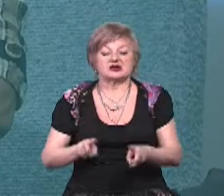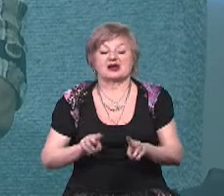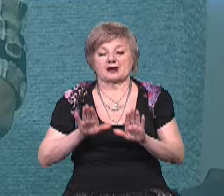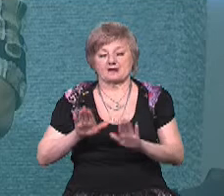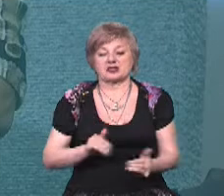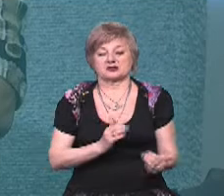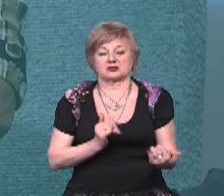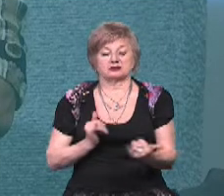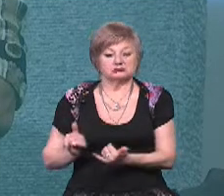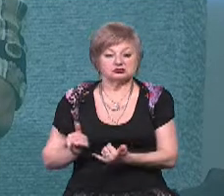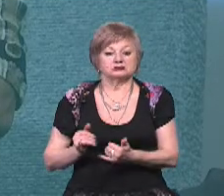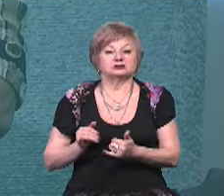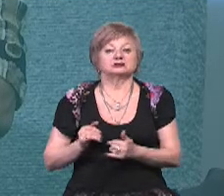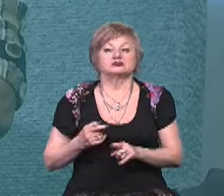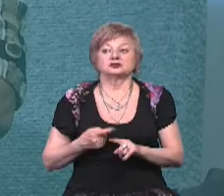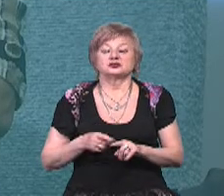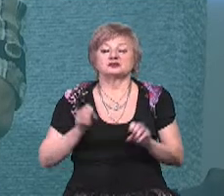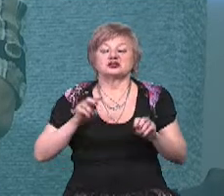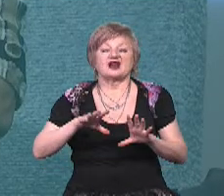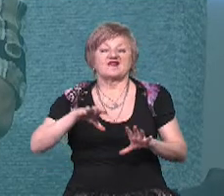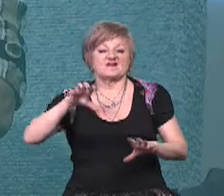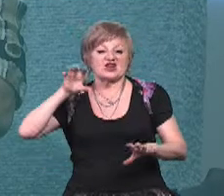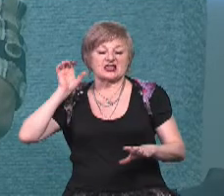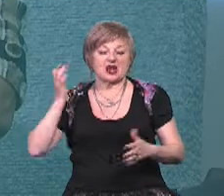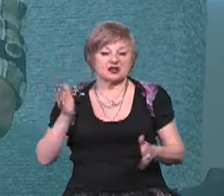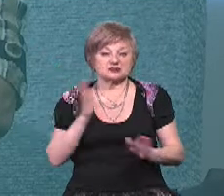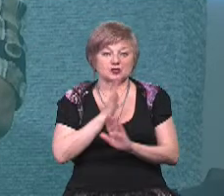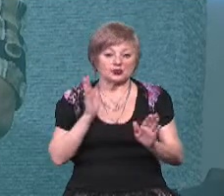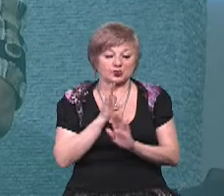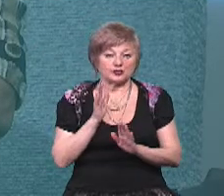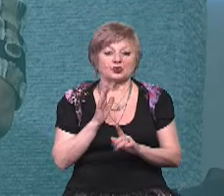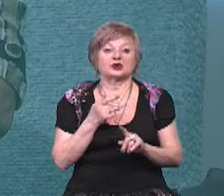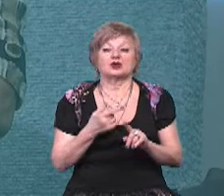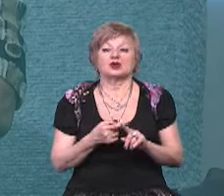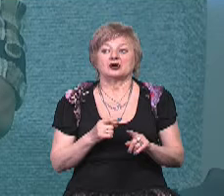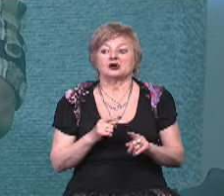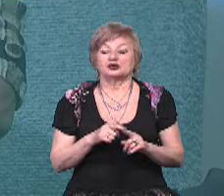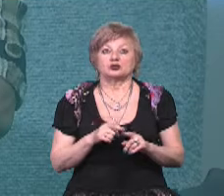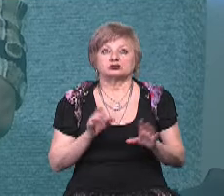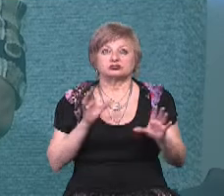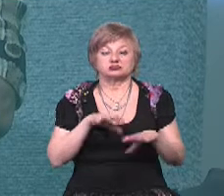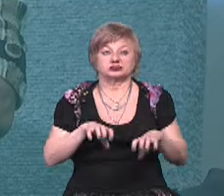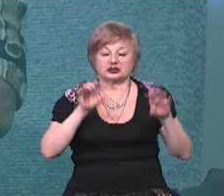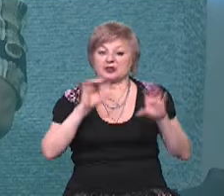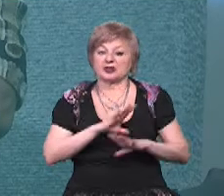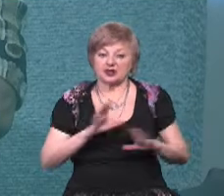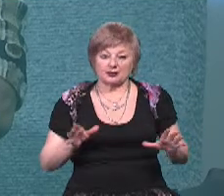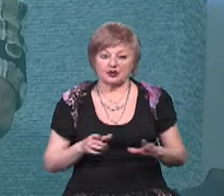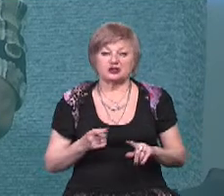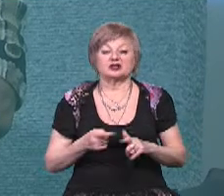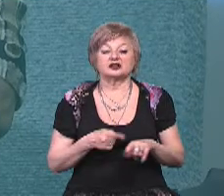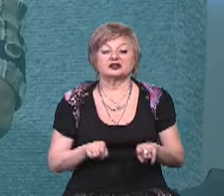куріння, обладнані витяжною вентиляцією чи іншими засобами для видалення тютюнового диму, а також